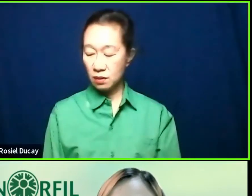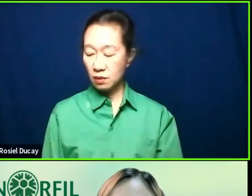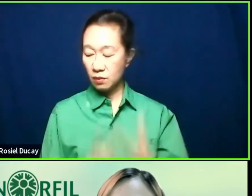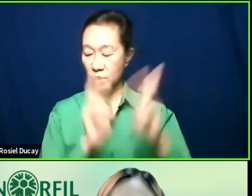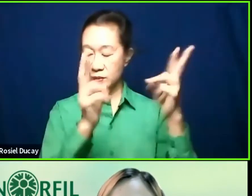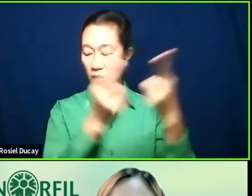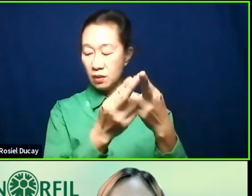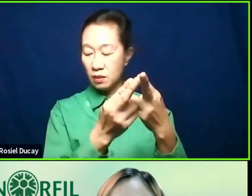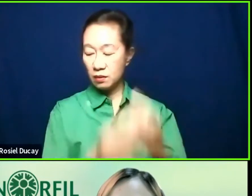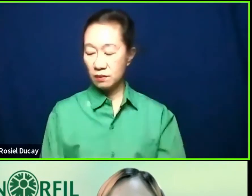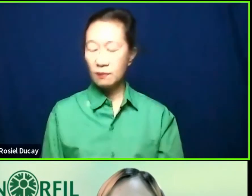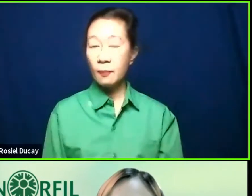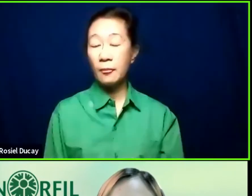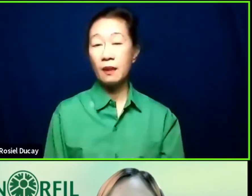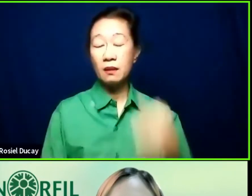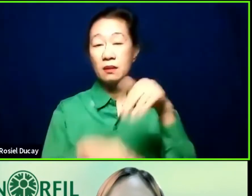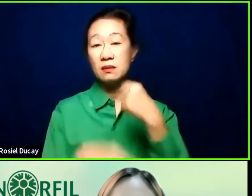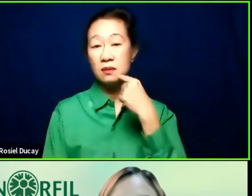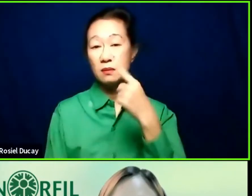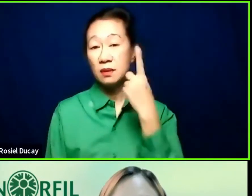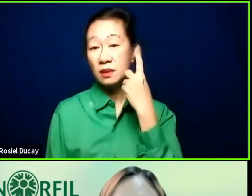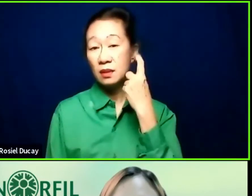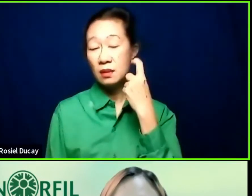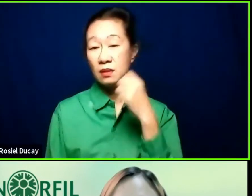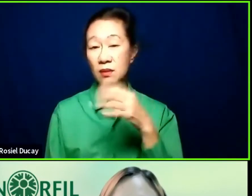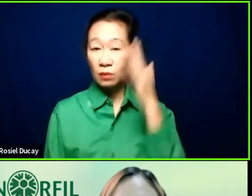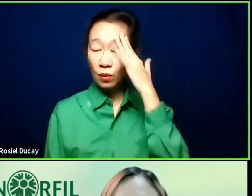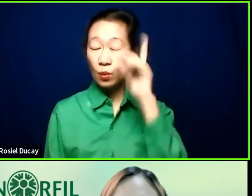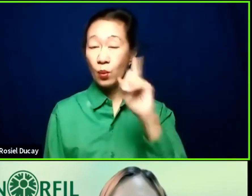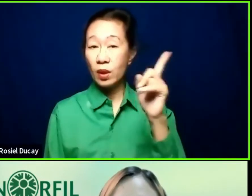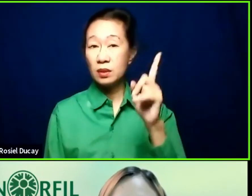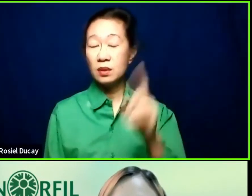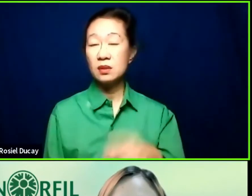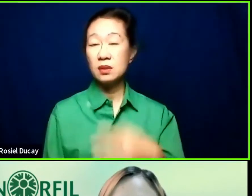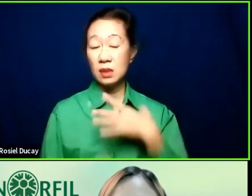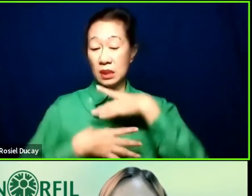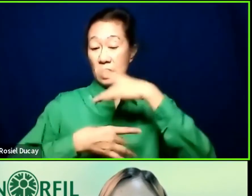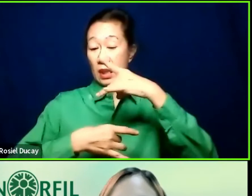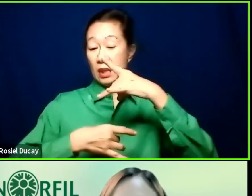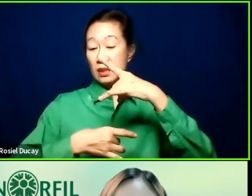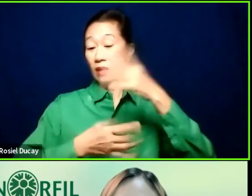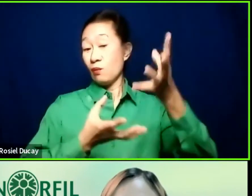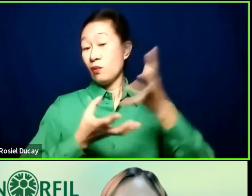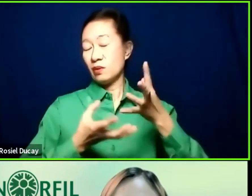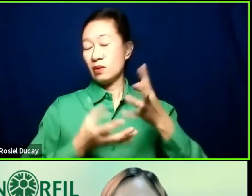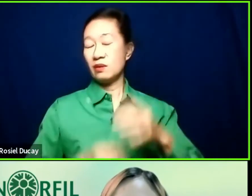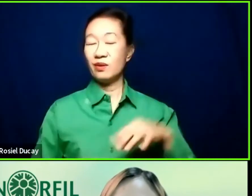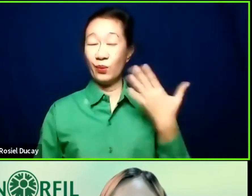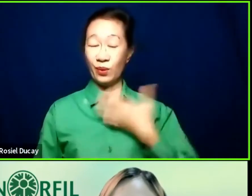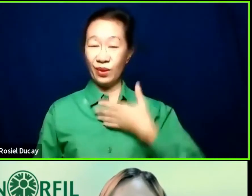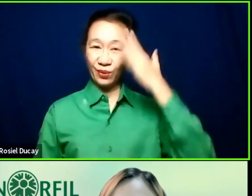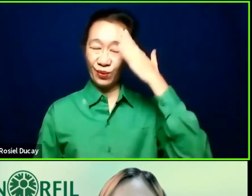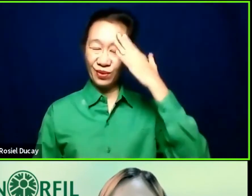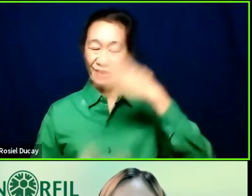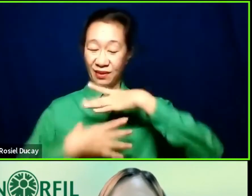po, the contents that we mentioned earlier. If we know what his interests are, alam natin kung ano yung